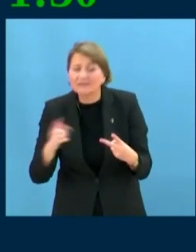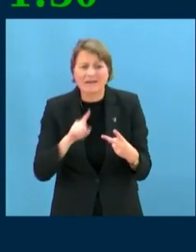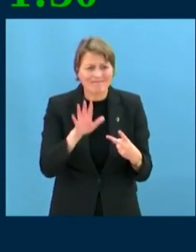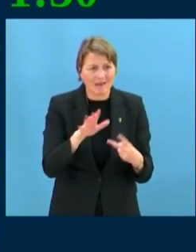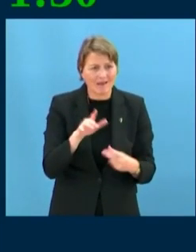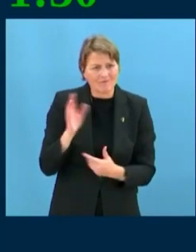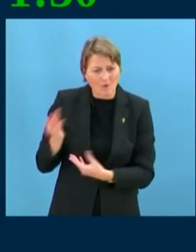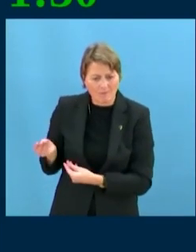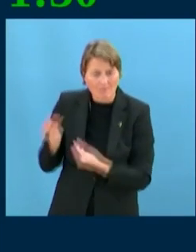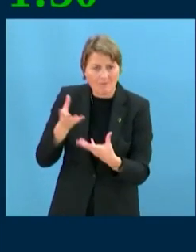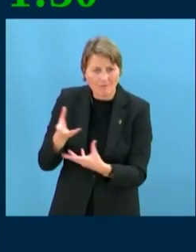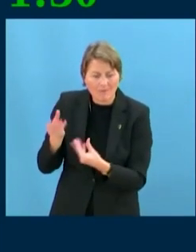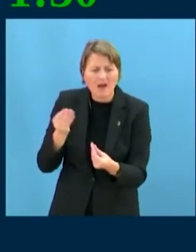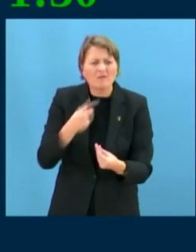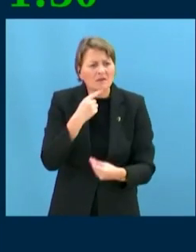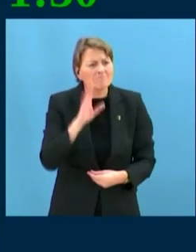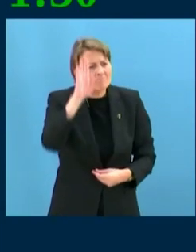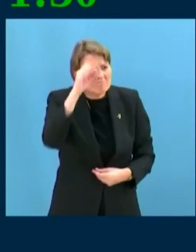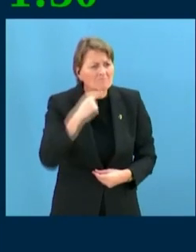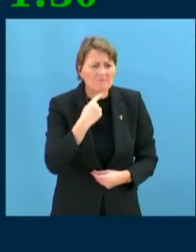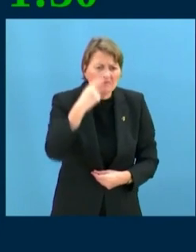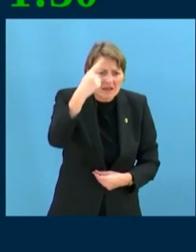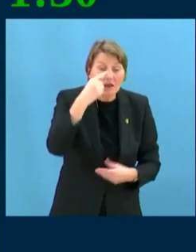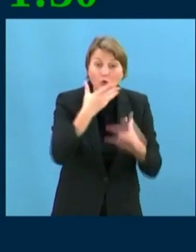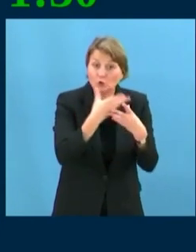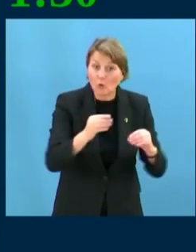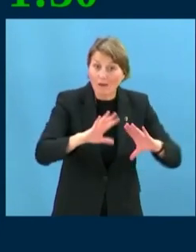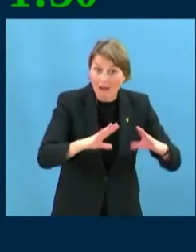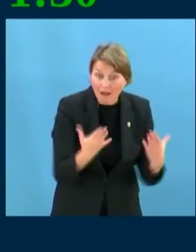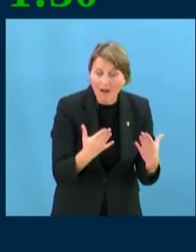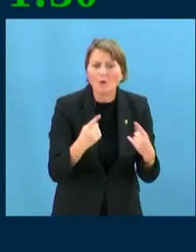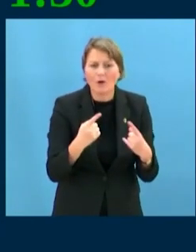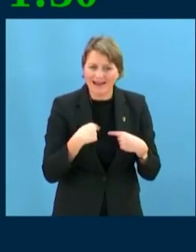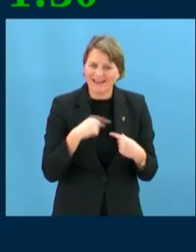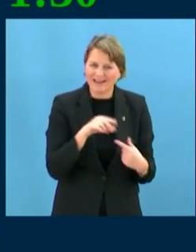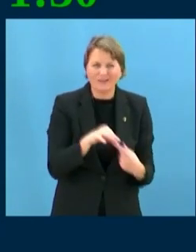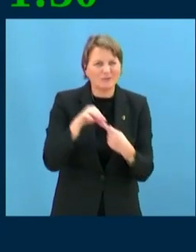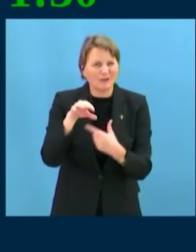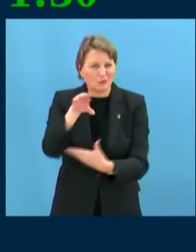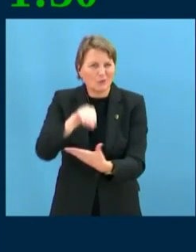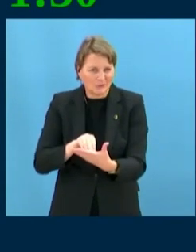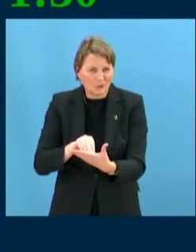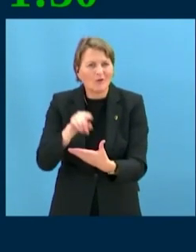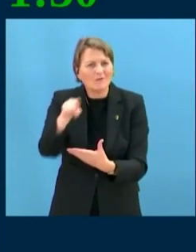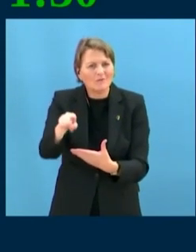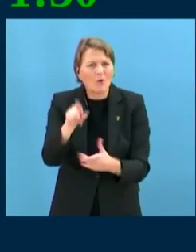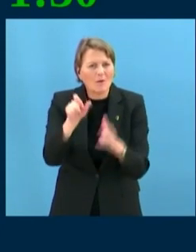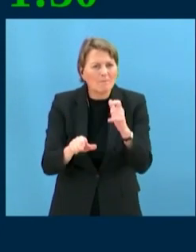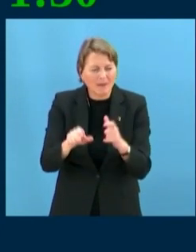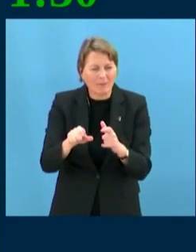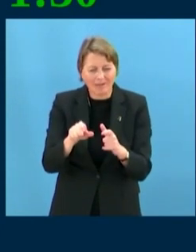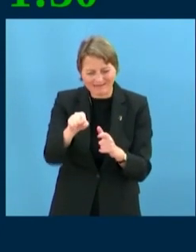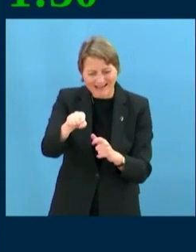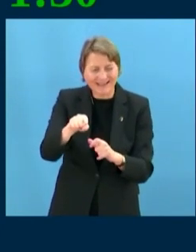hakları konseyine hitap etti yerli halkların hakları Uzmanlar mekanizması ve yerli